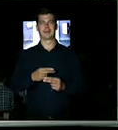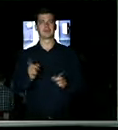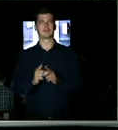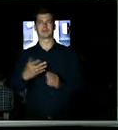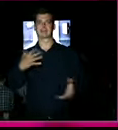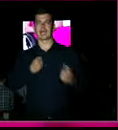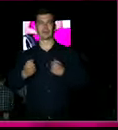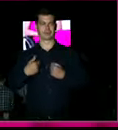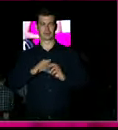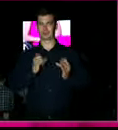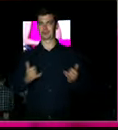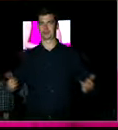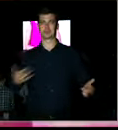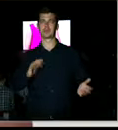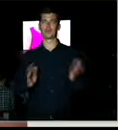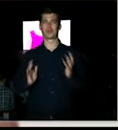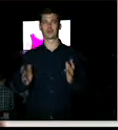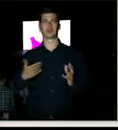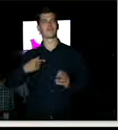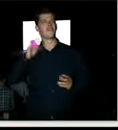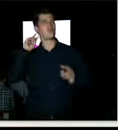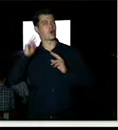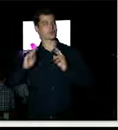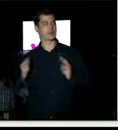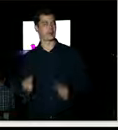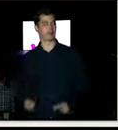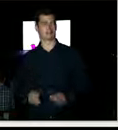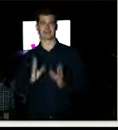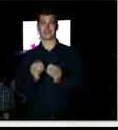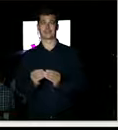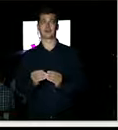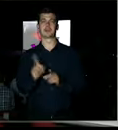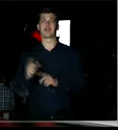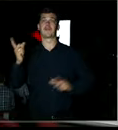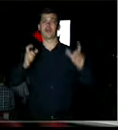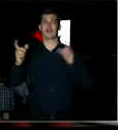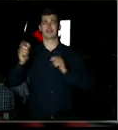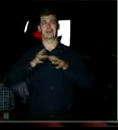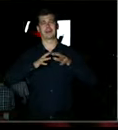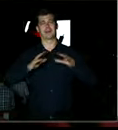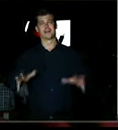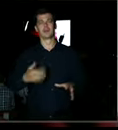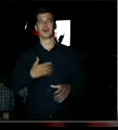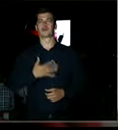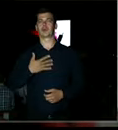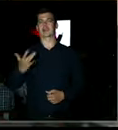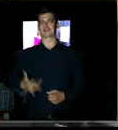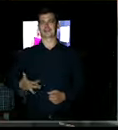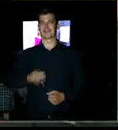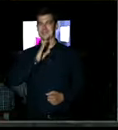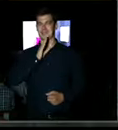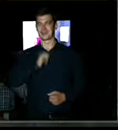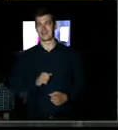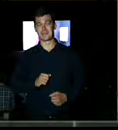zajmują się mną, pielęgnują, robią włosy i fotografują, także czuję się jak księżniczka. A że